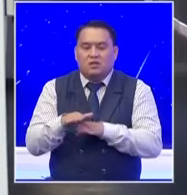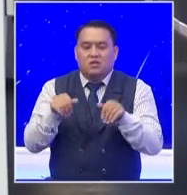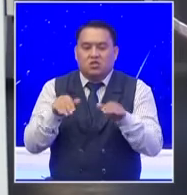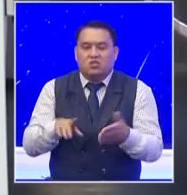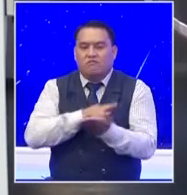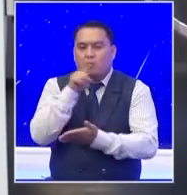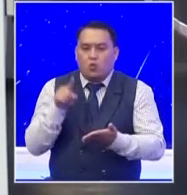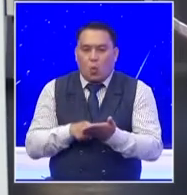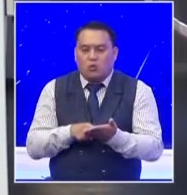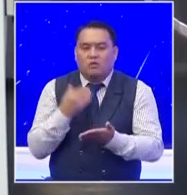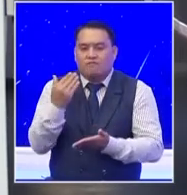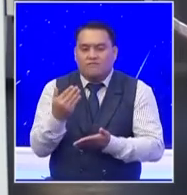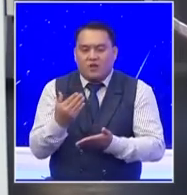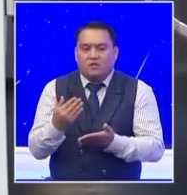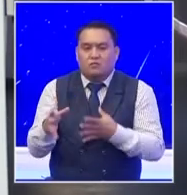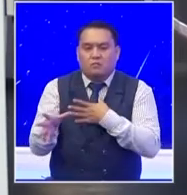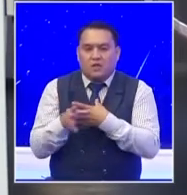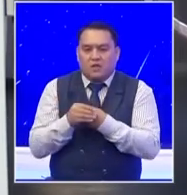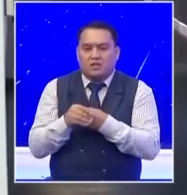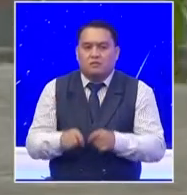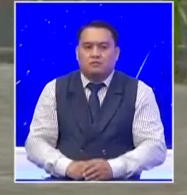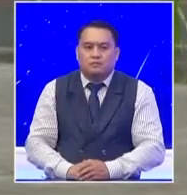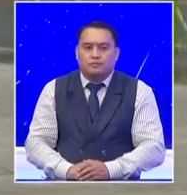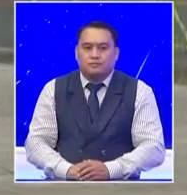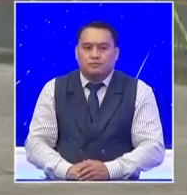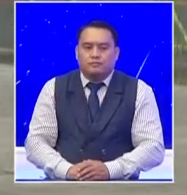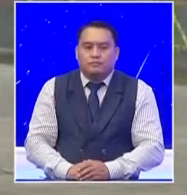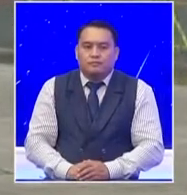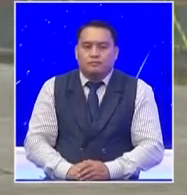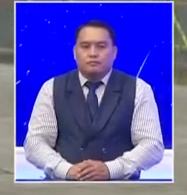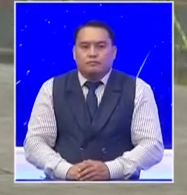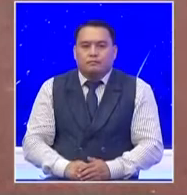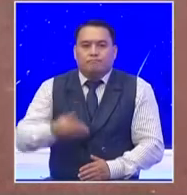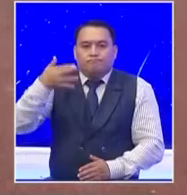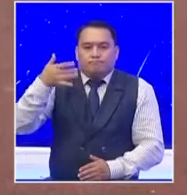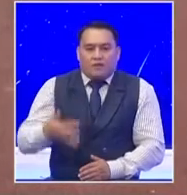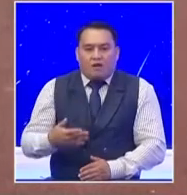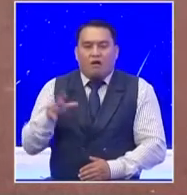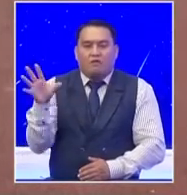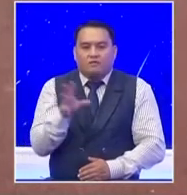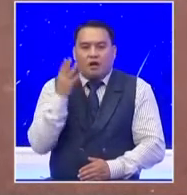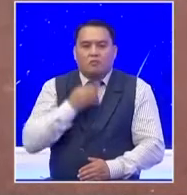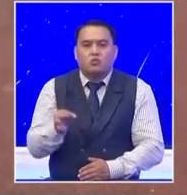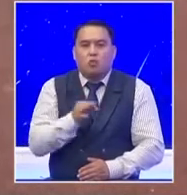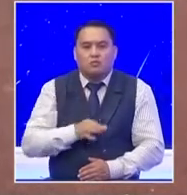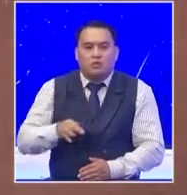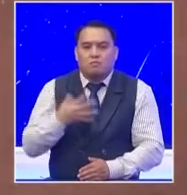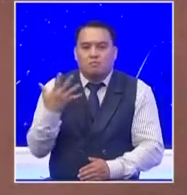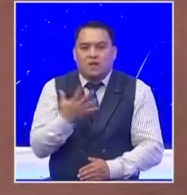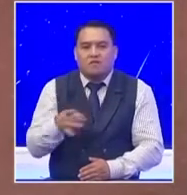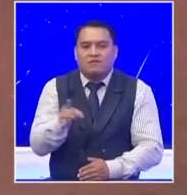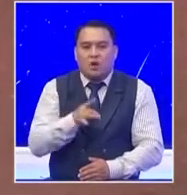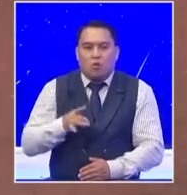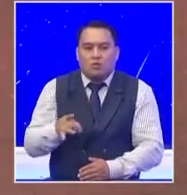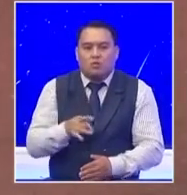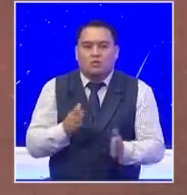вопрос взаимодействия и запуска объектов. Все вышеперечисленные меры позволили Алматинской области войти в пятерку регионов